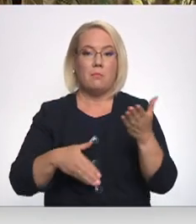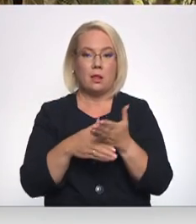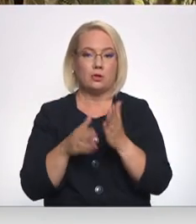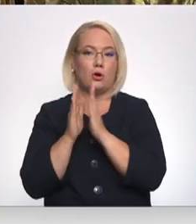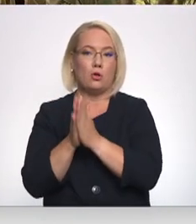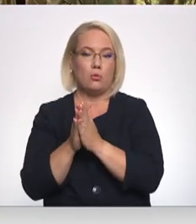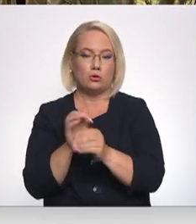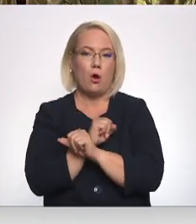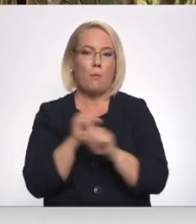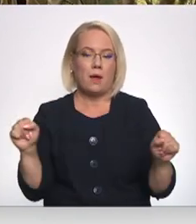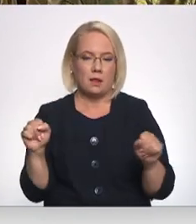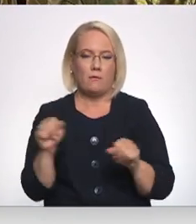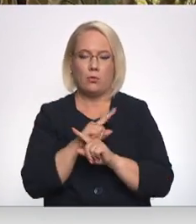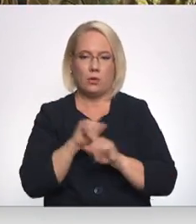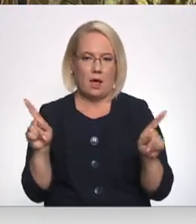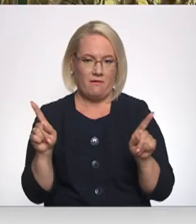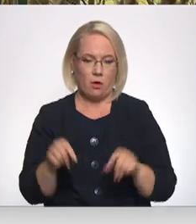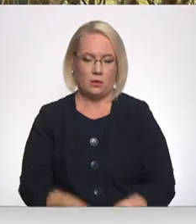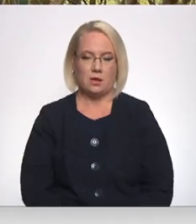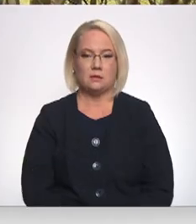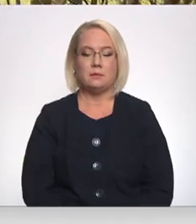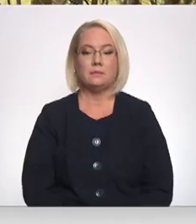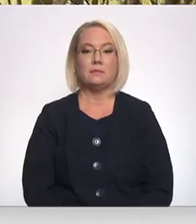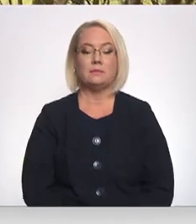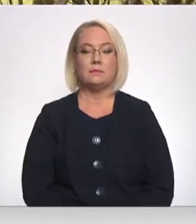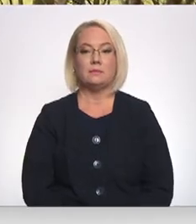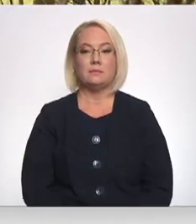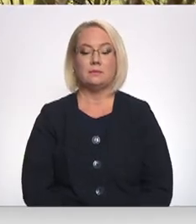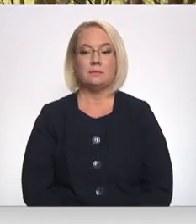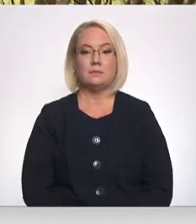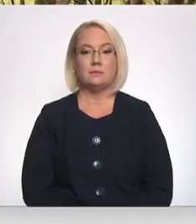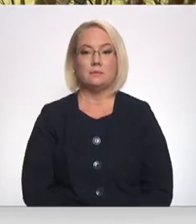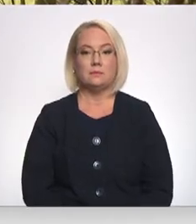prasīta operatīvi un nekavējoties. Tenis Bikovskis, Vidzemes televīzija.